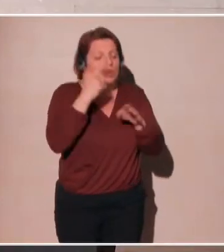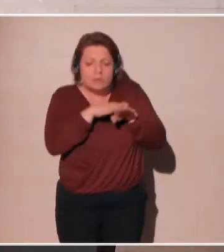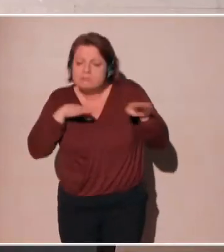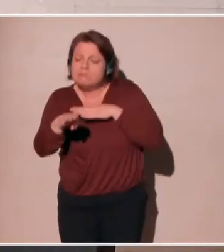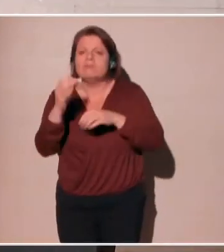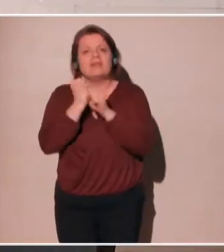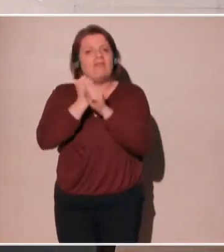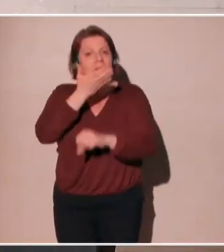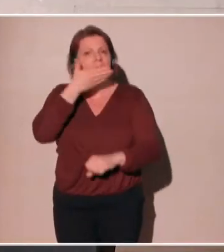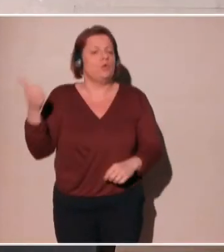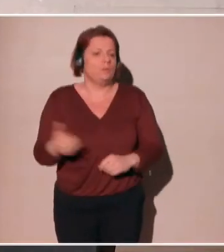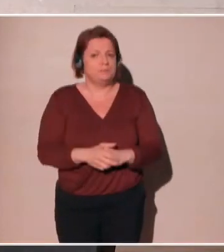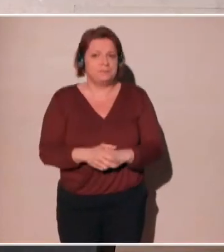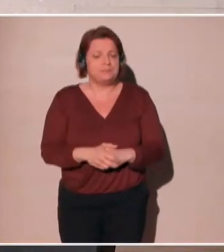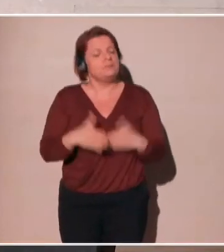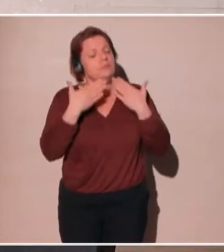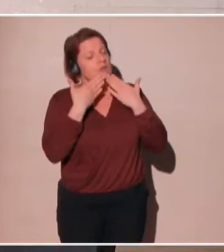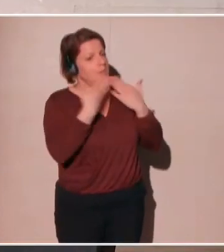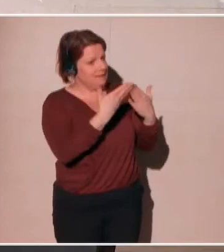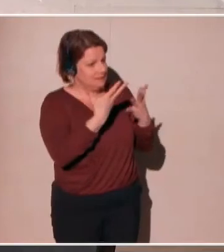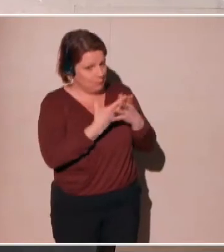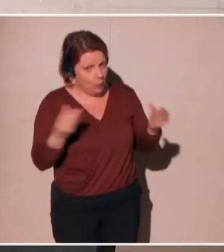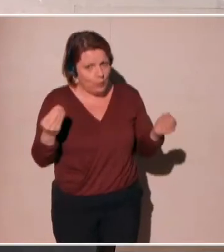mieux. Merci beaucoup.